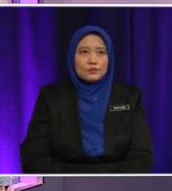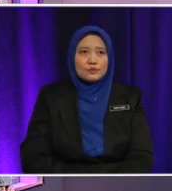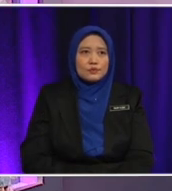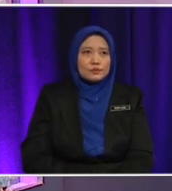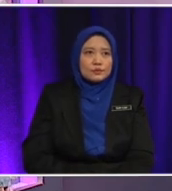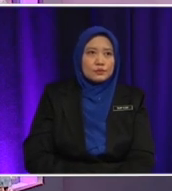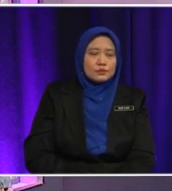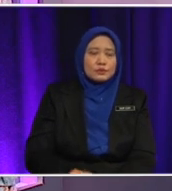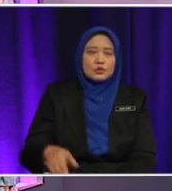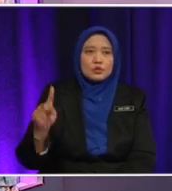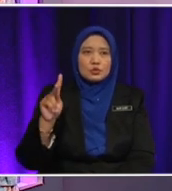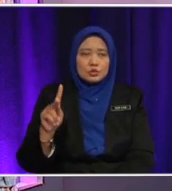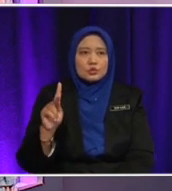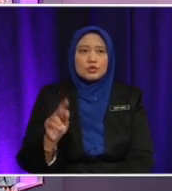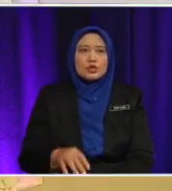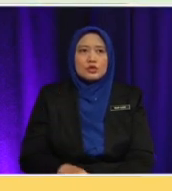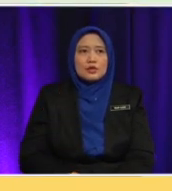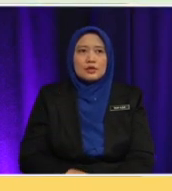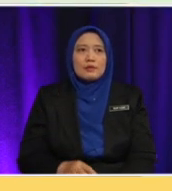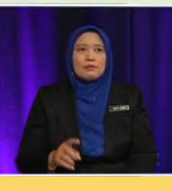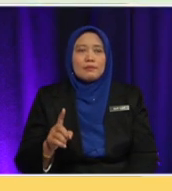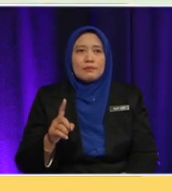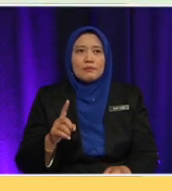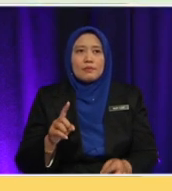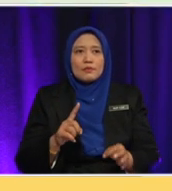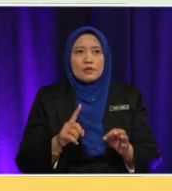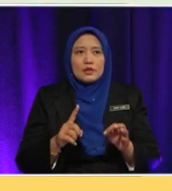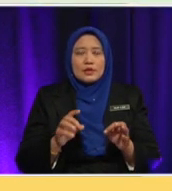dan keluar pada satunya bersamaan